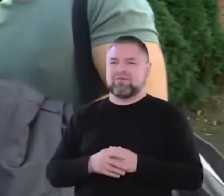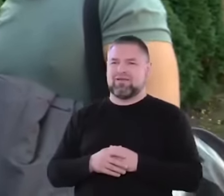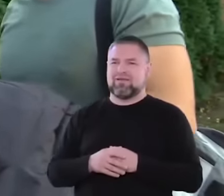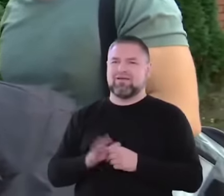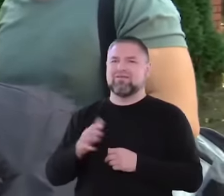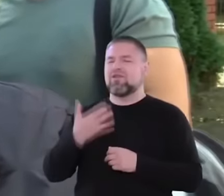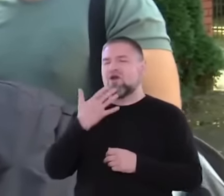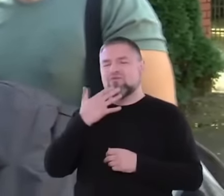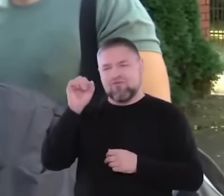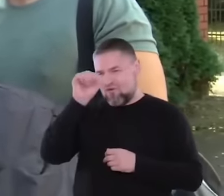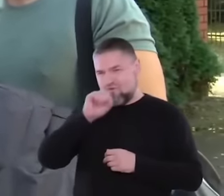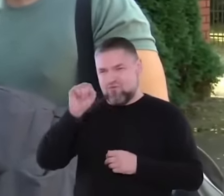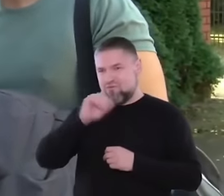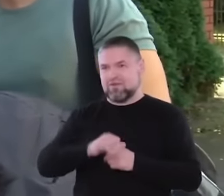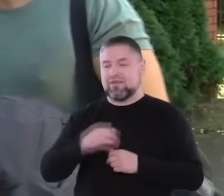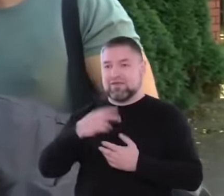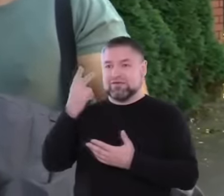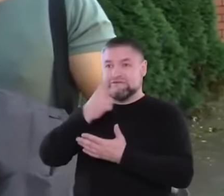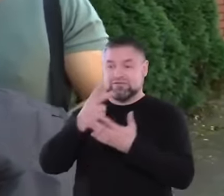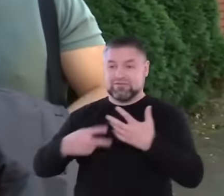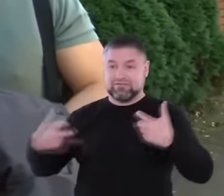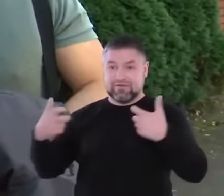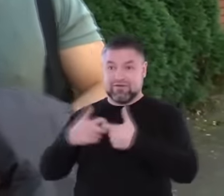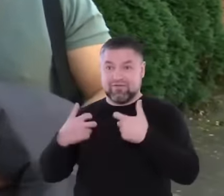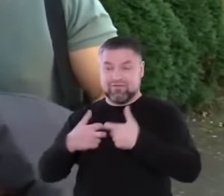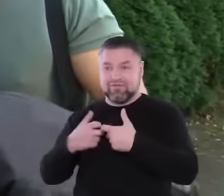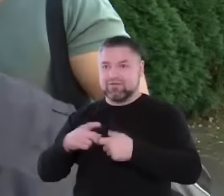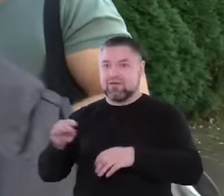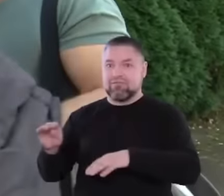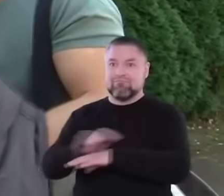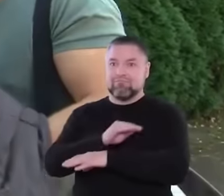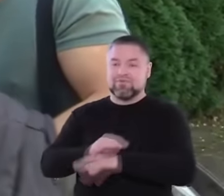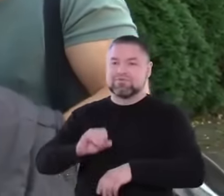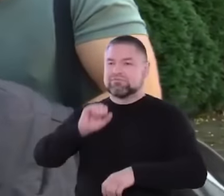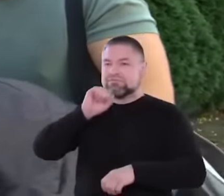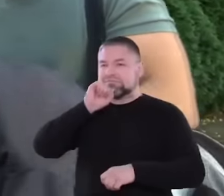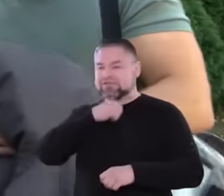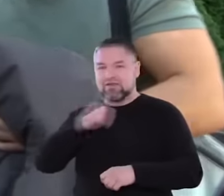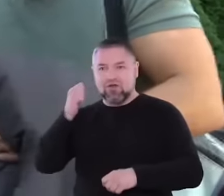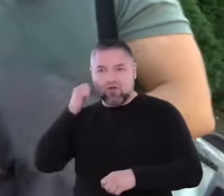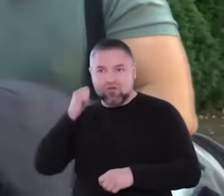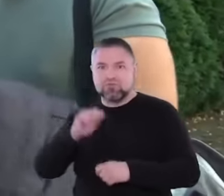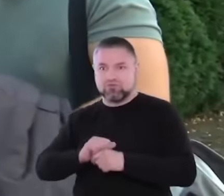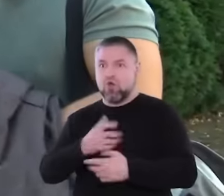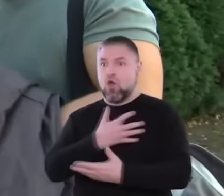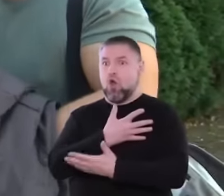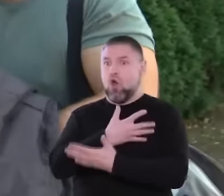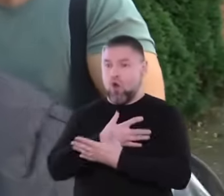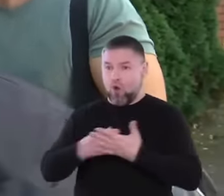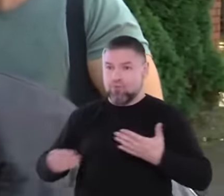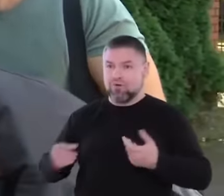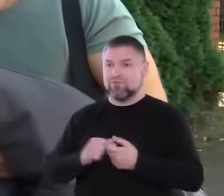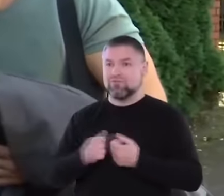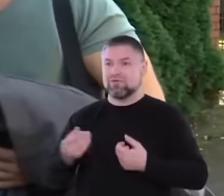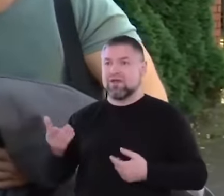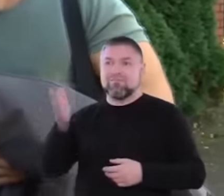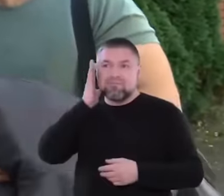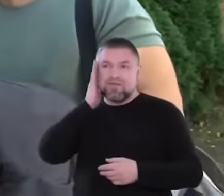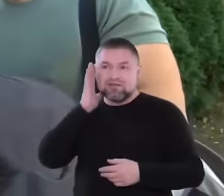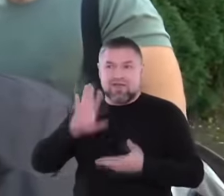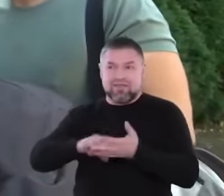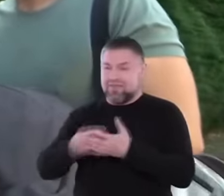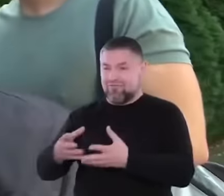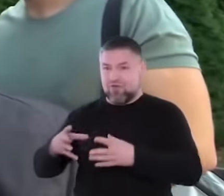weź, nie gadaj głupot, no. Czytałem ostatnio w necie, że taki biznes ze starą babcią to jest całkiem opłacalny, bo można o niej wyciągnąć nawet